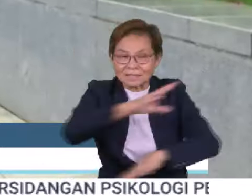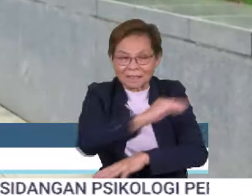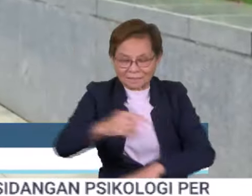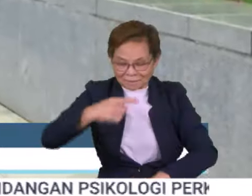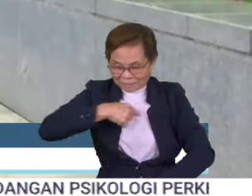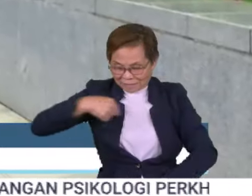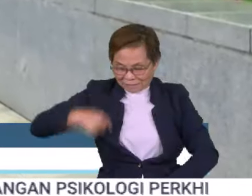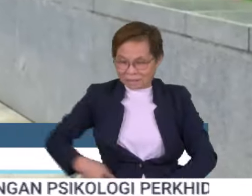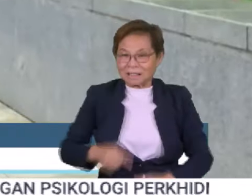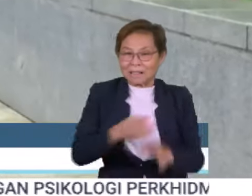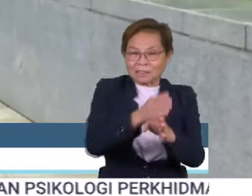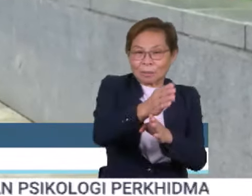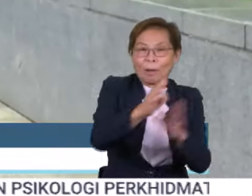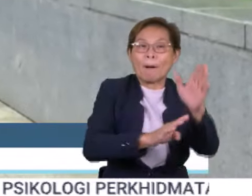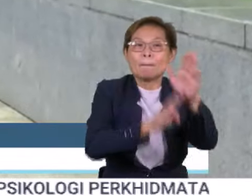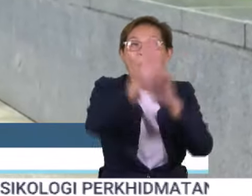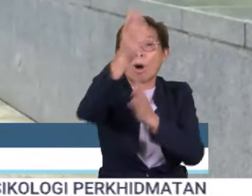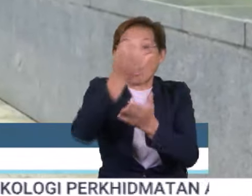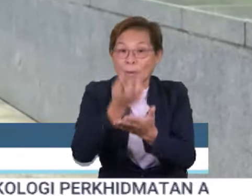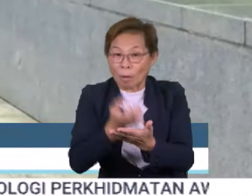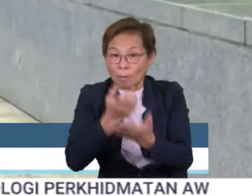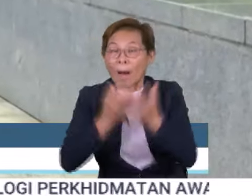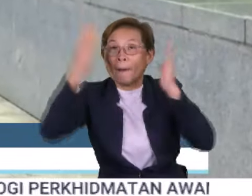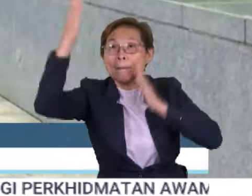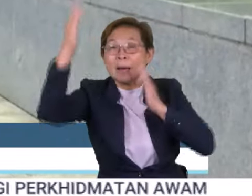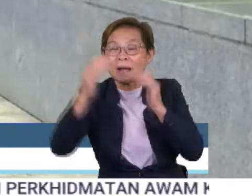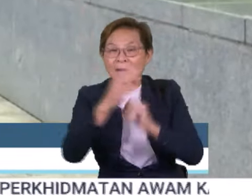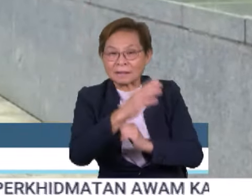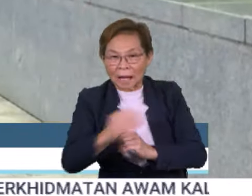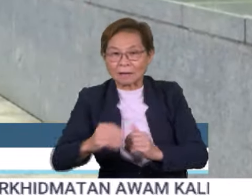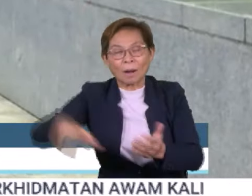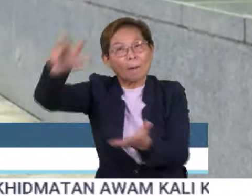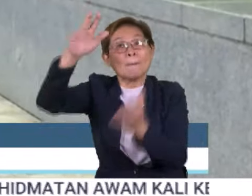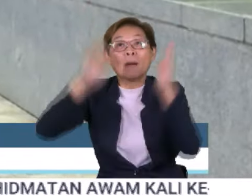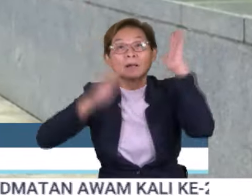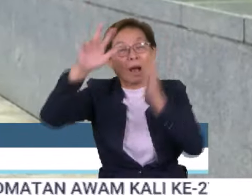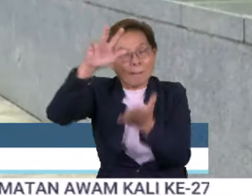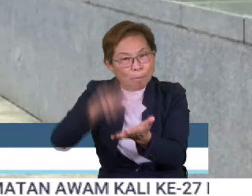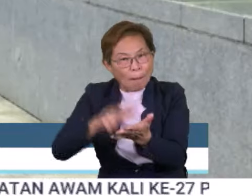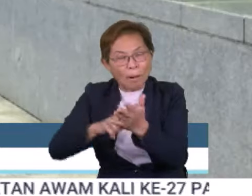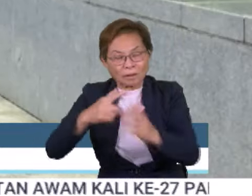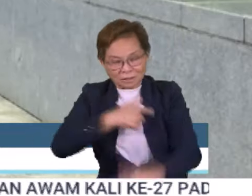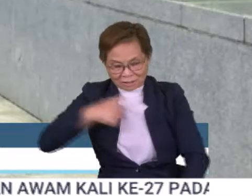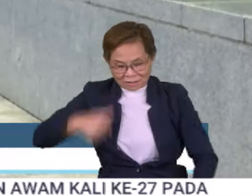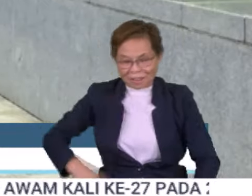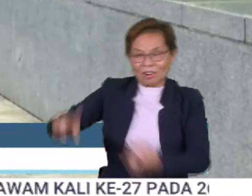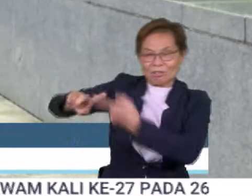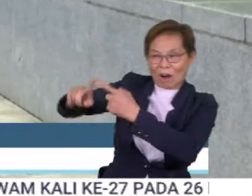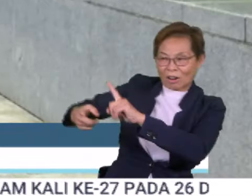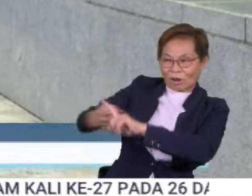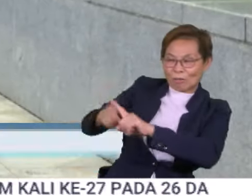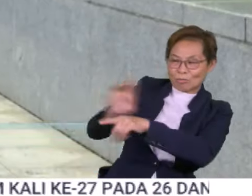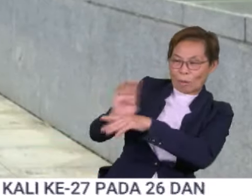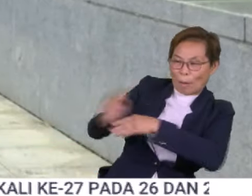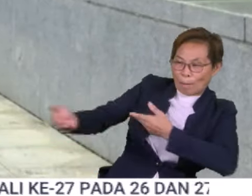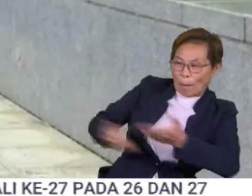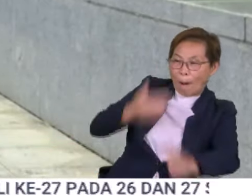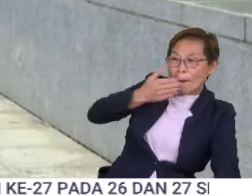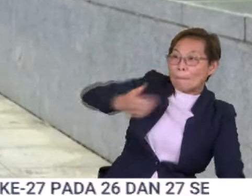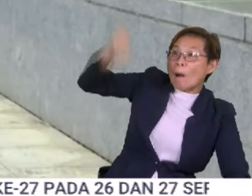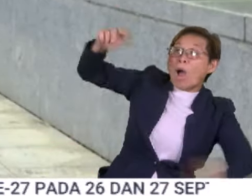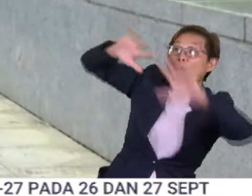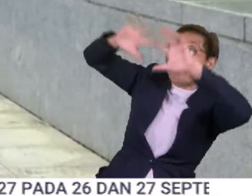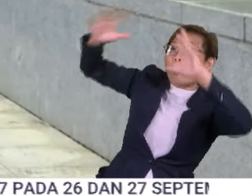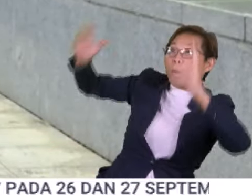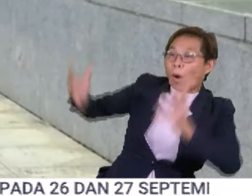China dalam sektor pertumbuhan ekonomi. Malaysia juga turut mengiktiraf negara China selaku rakan dagangan terbaik dunia